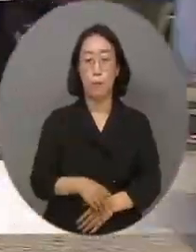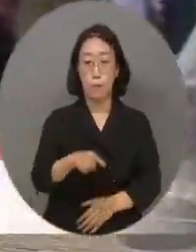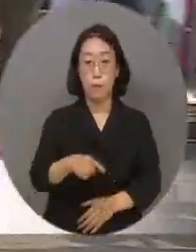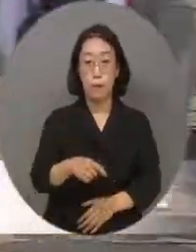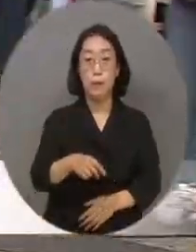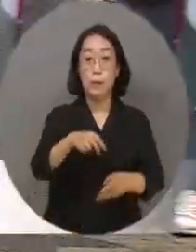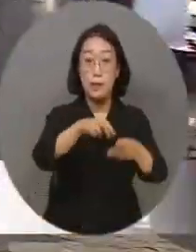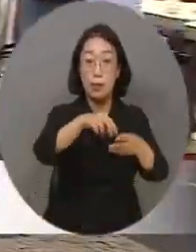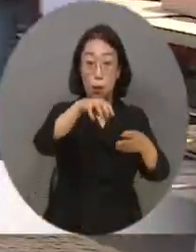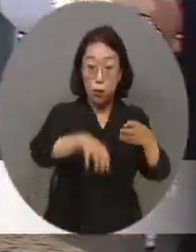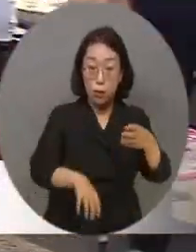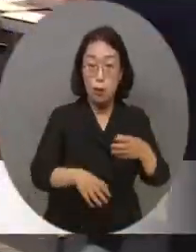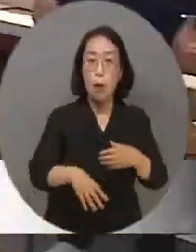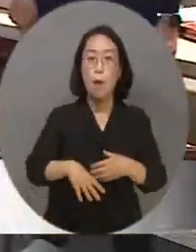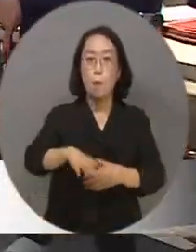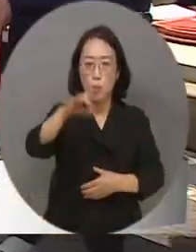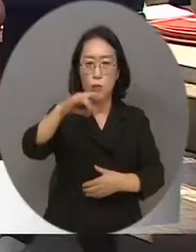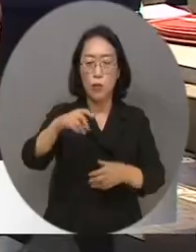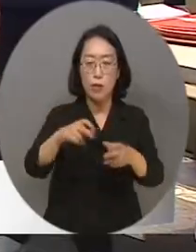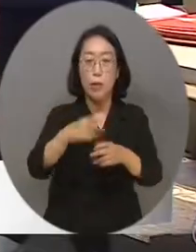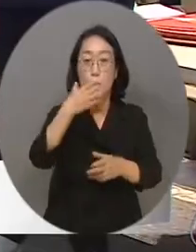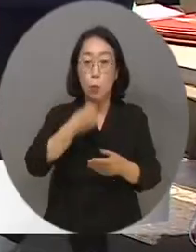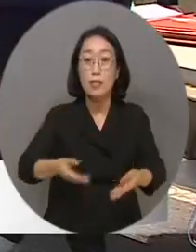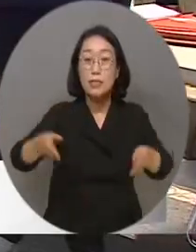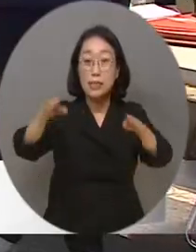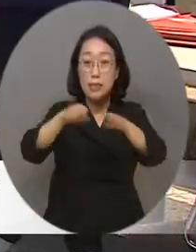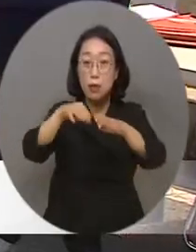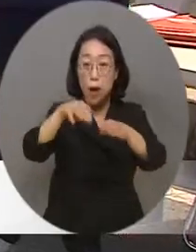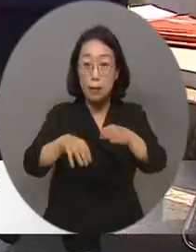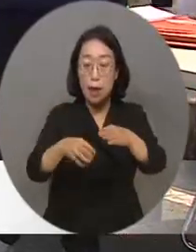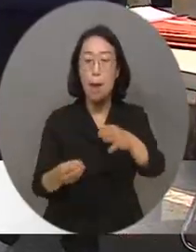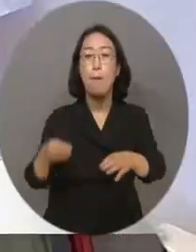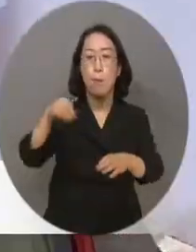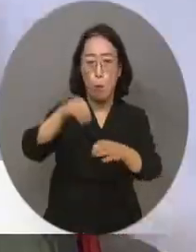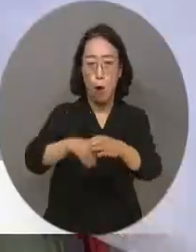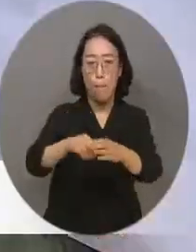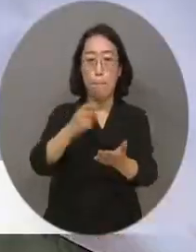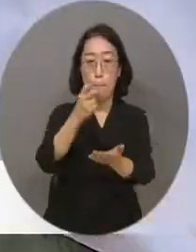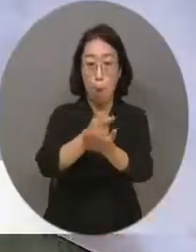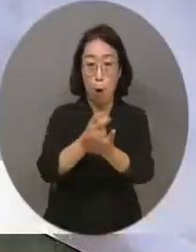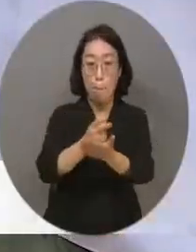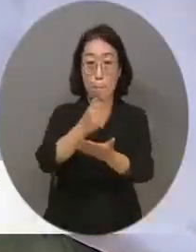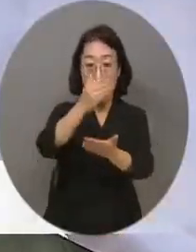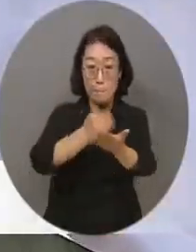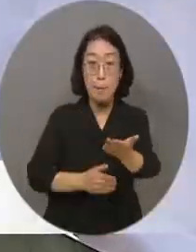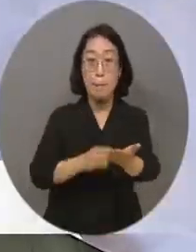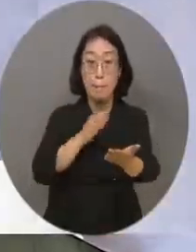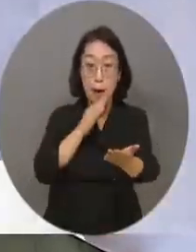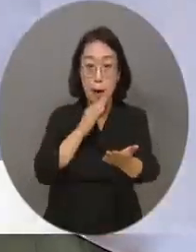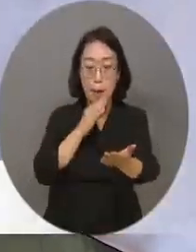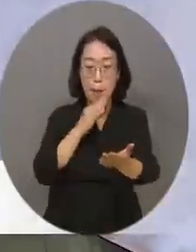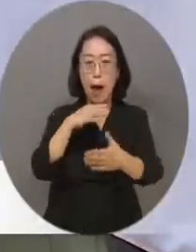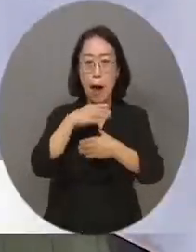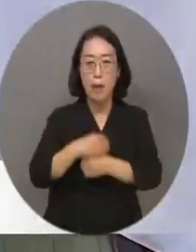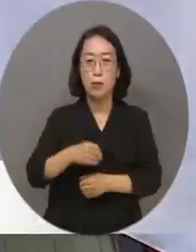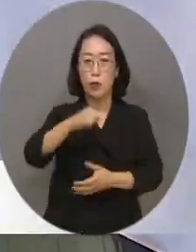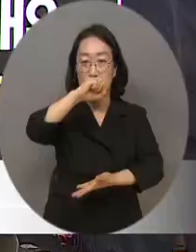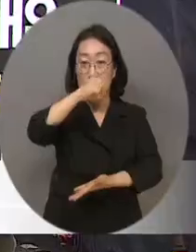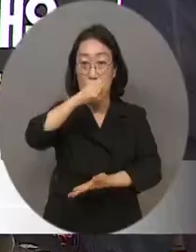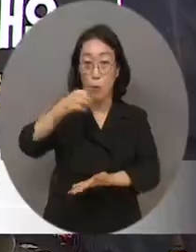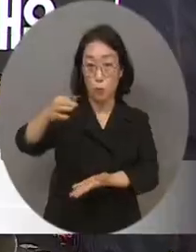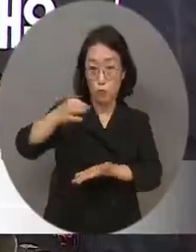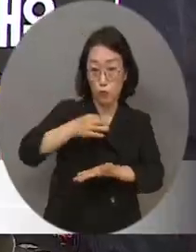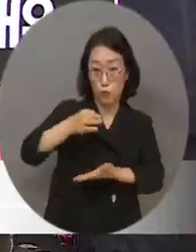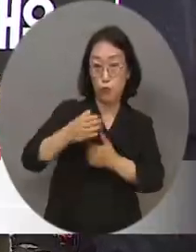장애인 자립생활지원센터가 장애인 복지시설에 포함돼 법적 지위를 얻게 되면 안정적인 예산 지원을 바탕으로